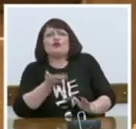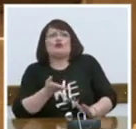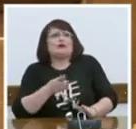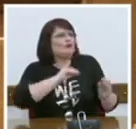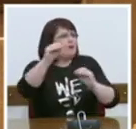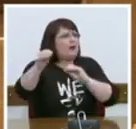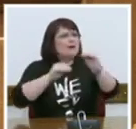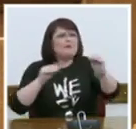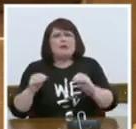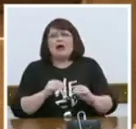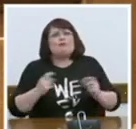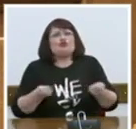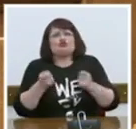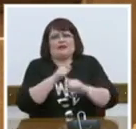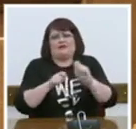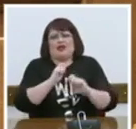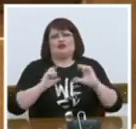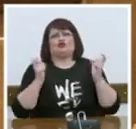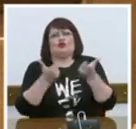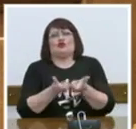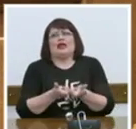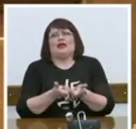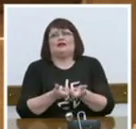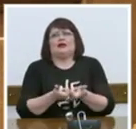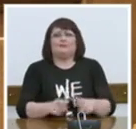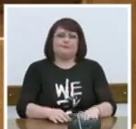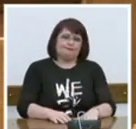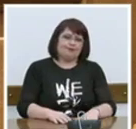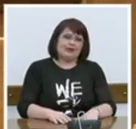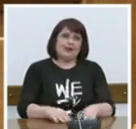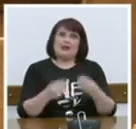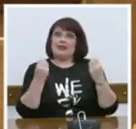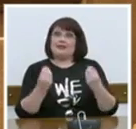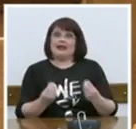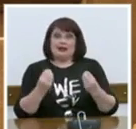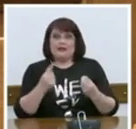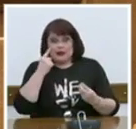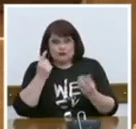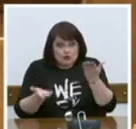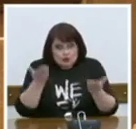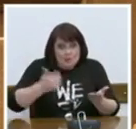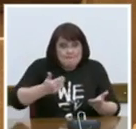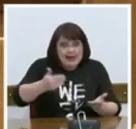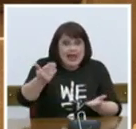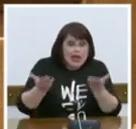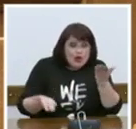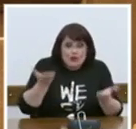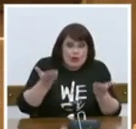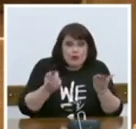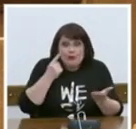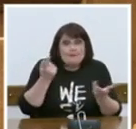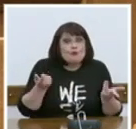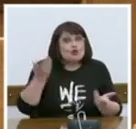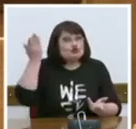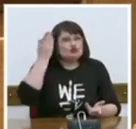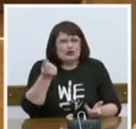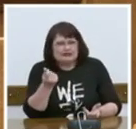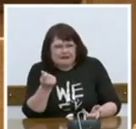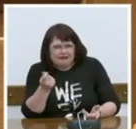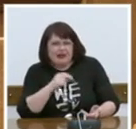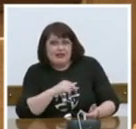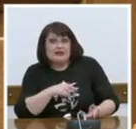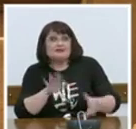οικογένεια. Δεν είναι δυνατόν να μπαίνει το μέλλον της Ελλάδας στη ζυγαριά του δημοσιονομικού κόστους. Είναι ανεπίτρεπτο